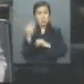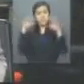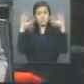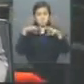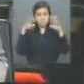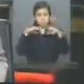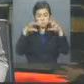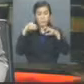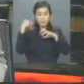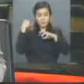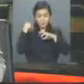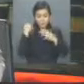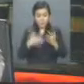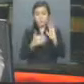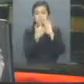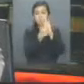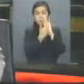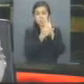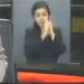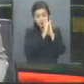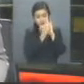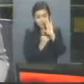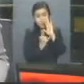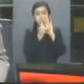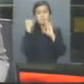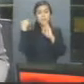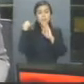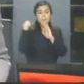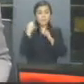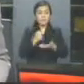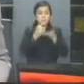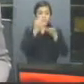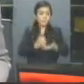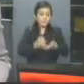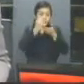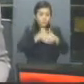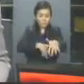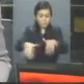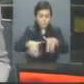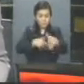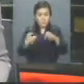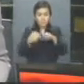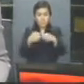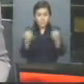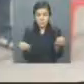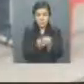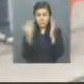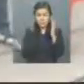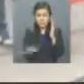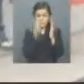ที่หลายจังหวัดในภาคตะวันออกเฉียงเหนือก็ยังคงเร่งสำรวจและให้การช่วยเหลือชาวบ้านที่ประสบภัยจากพายุฤดูร้อนค่ะ